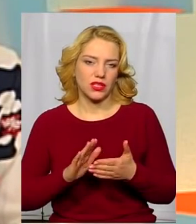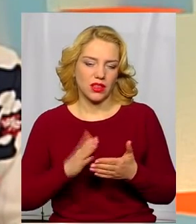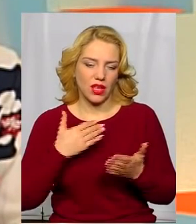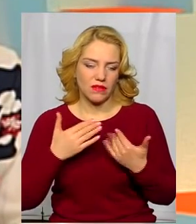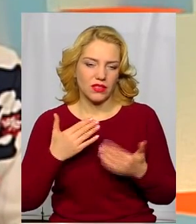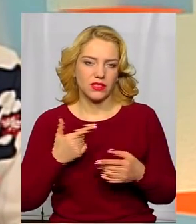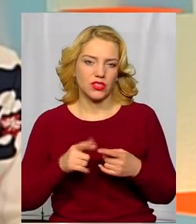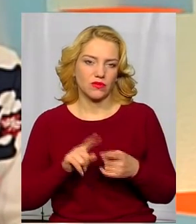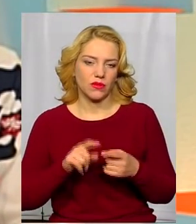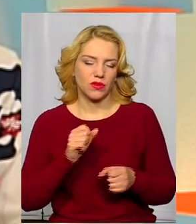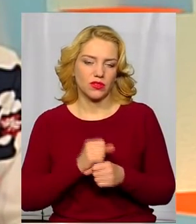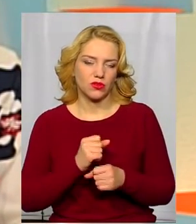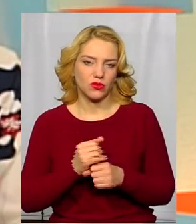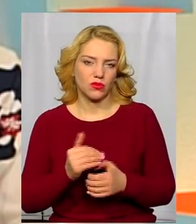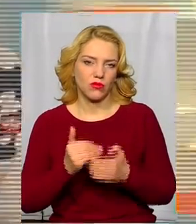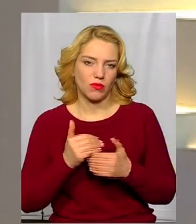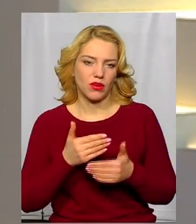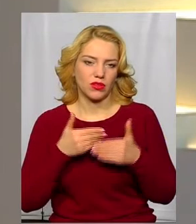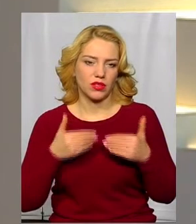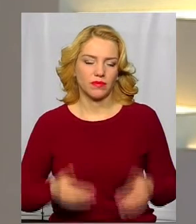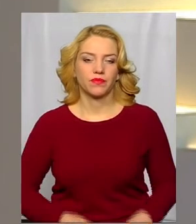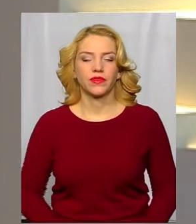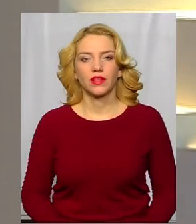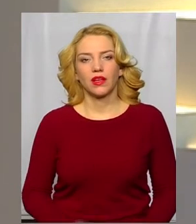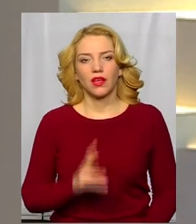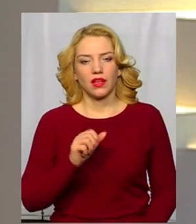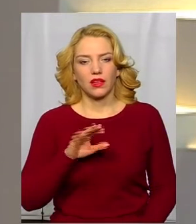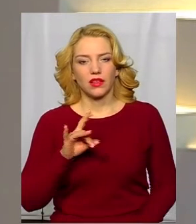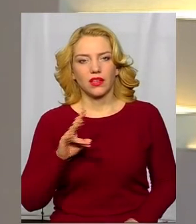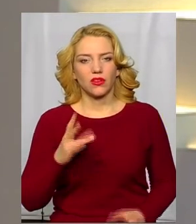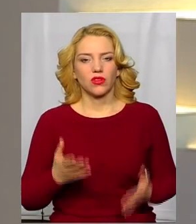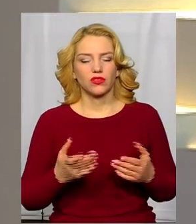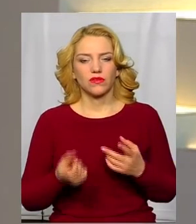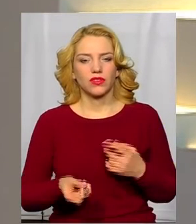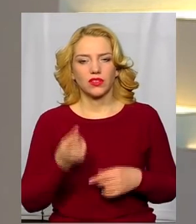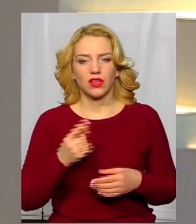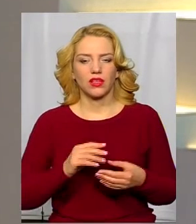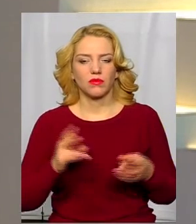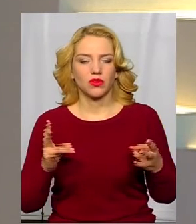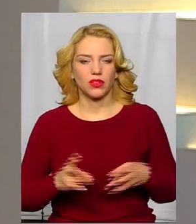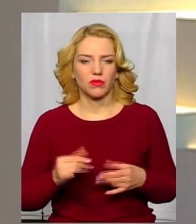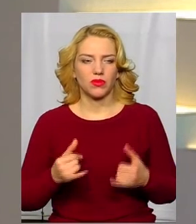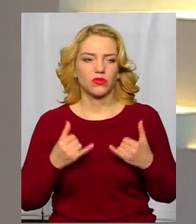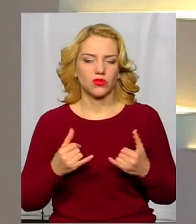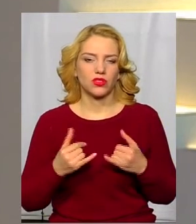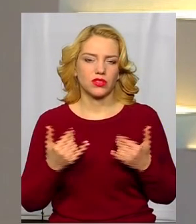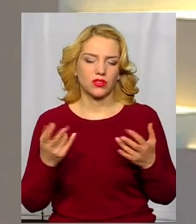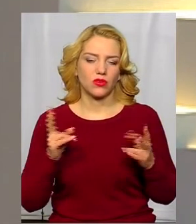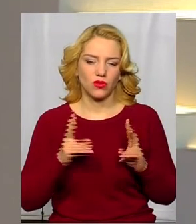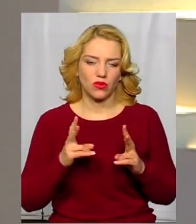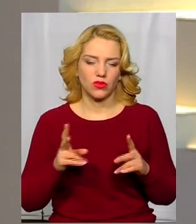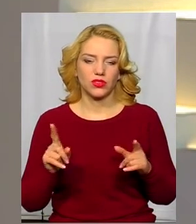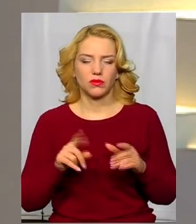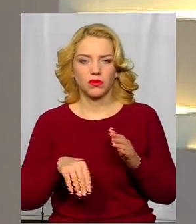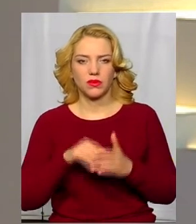цим і допомагають нам. Пані Катерина, скажіть, якщо виникає потреба в осучасненні чогось чи придбанні